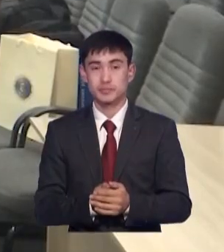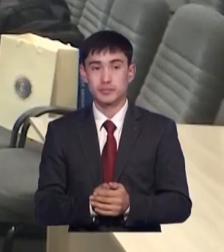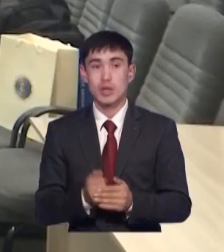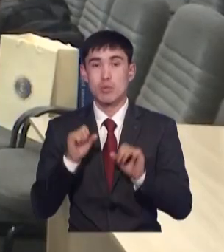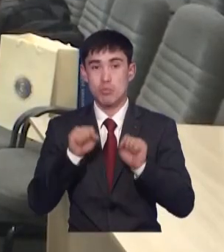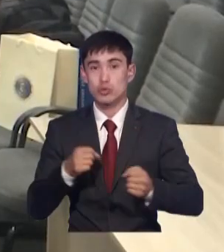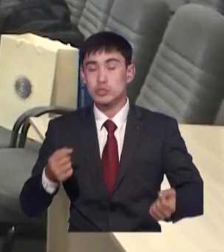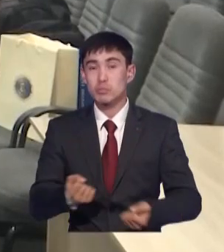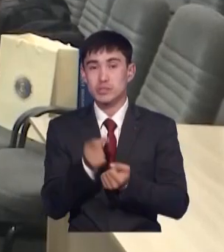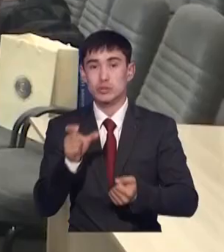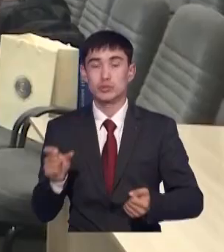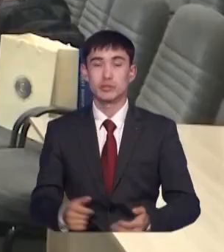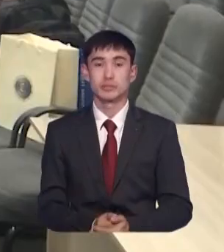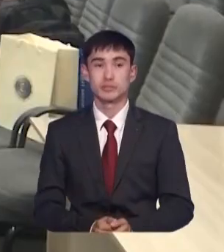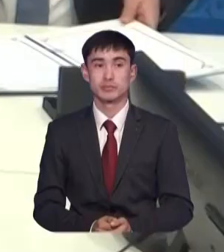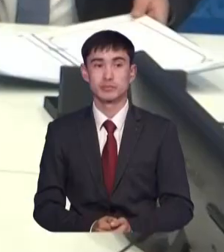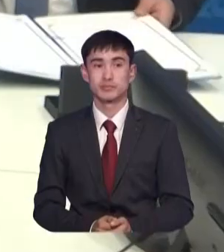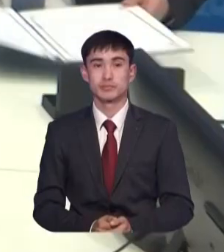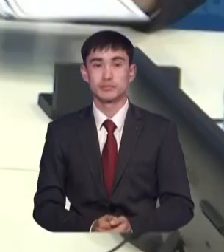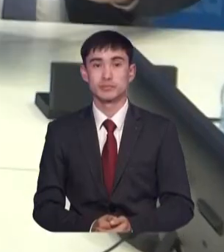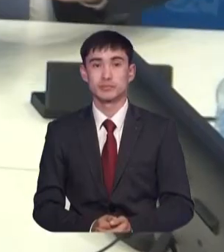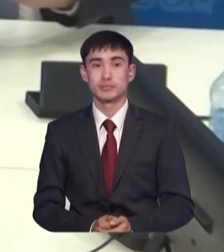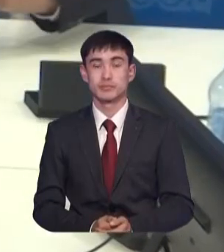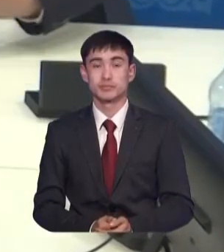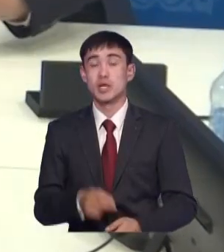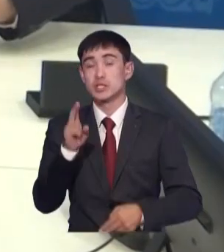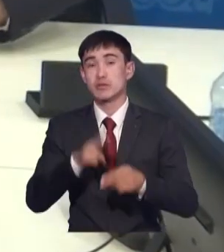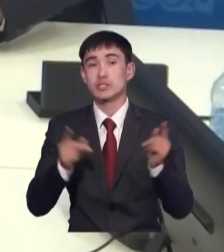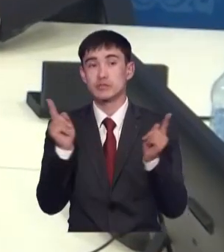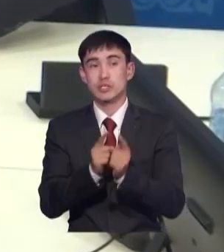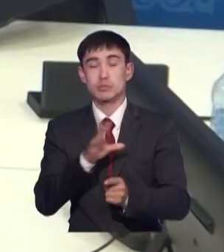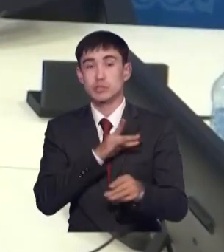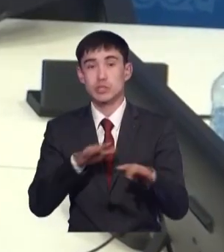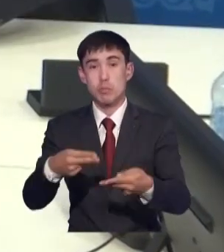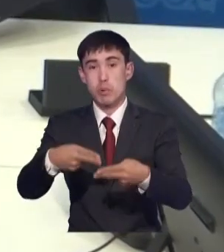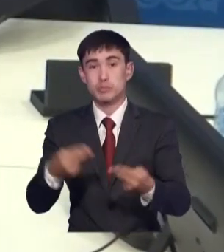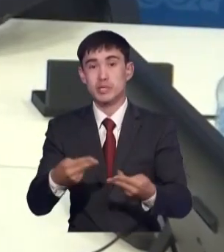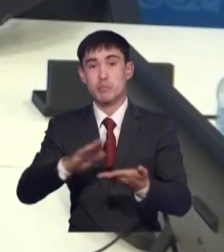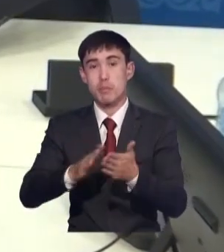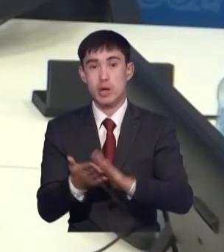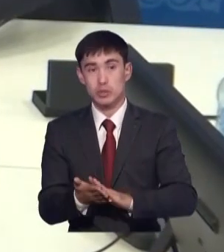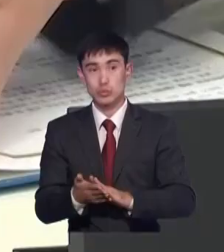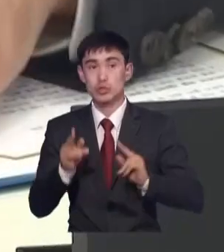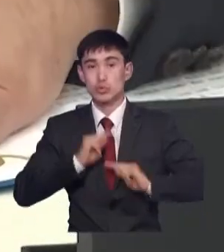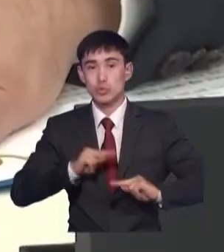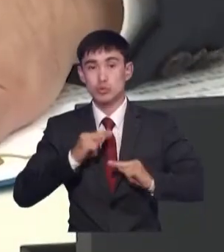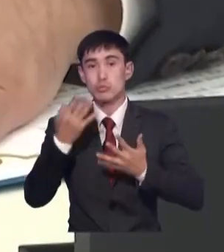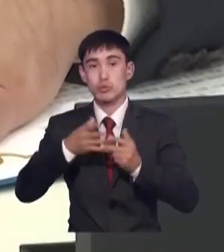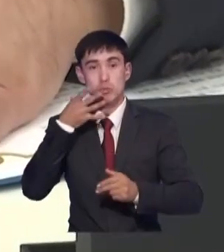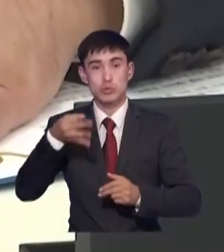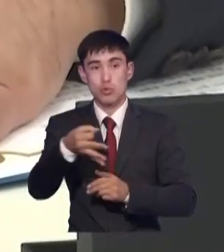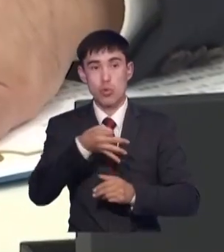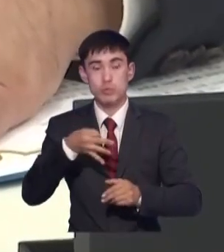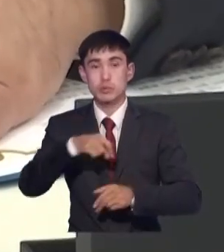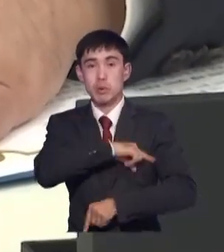которая может спасать людей и дарить жизнь. Завершением встречи стала церемония подписания меморандума о сотрудничестве между Алматинской